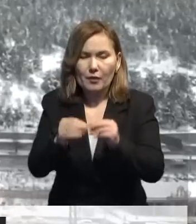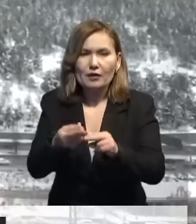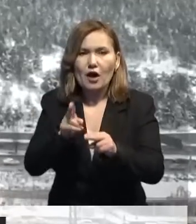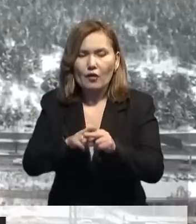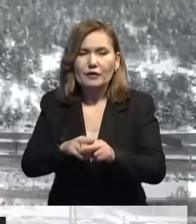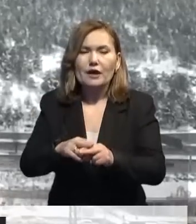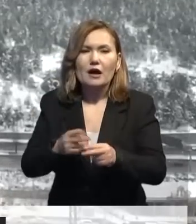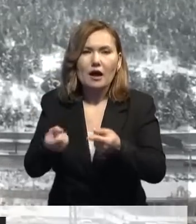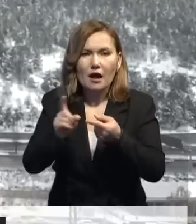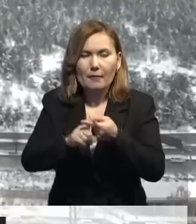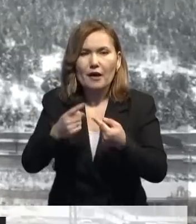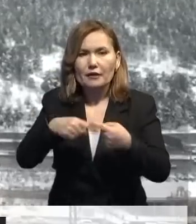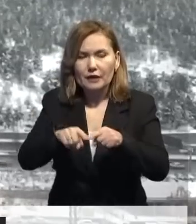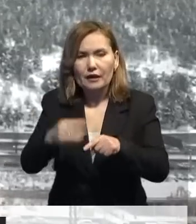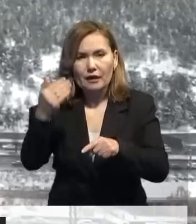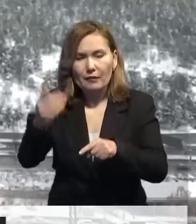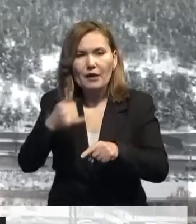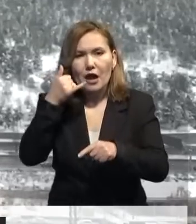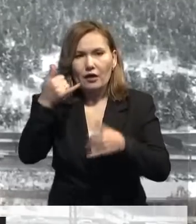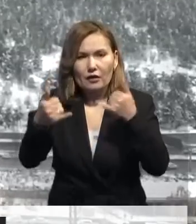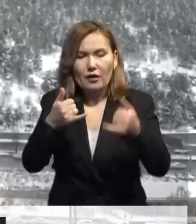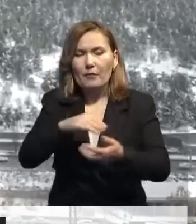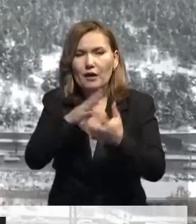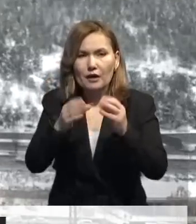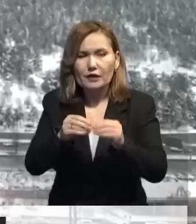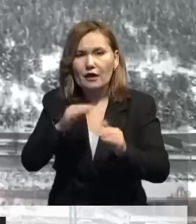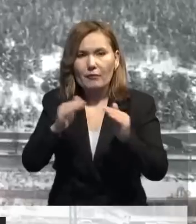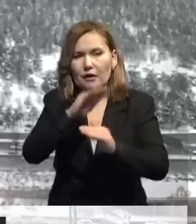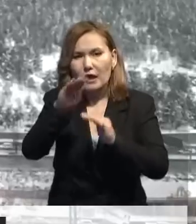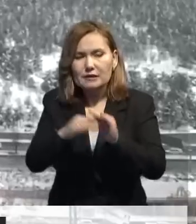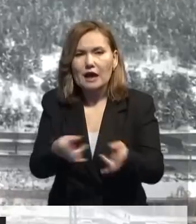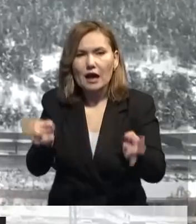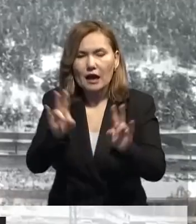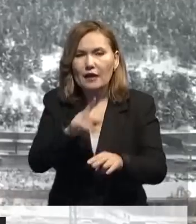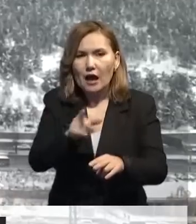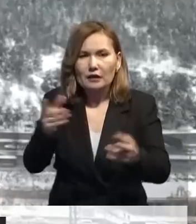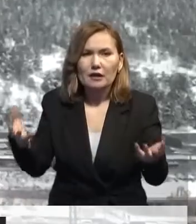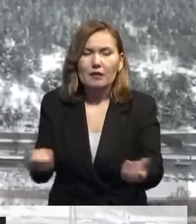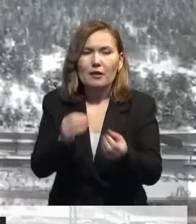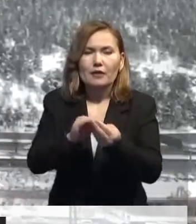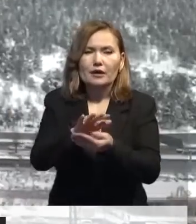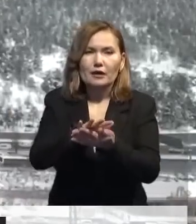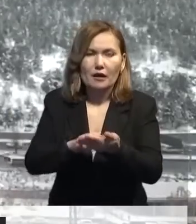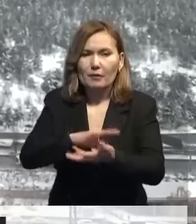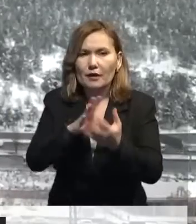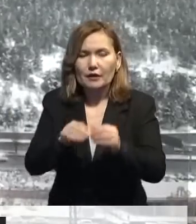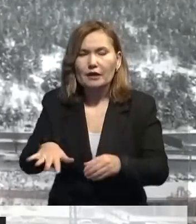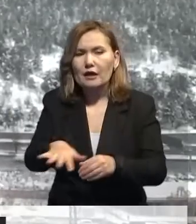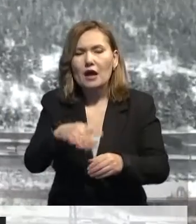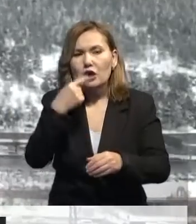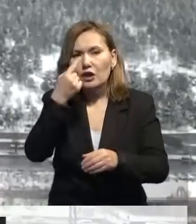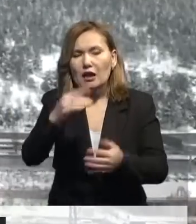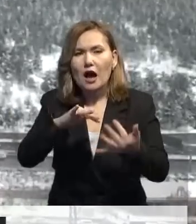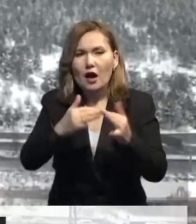осы оператор арқылы үгінді астында қалғандарды анықтау жүріп жатыр. Жер сілкінісі аймағындағылардың бір бөлігі Шалғай ауылдарға